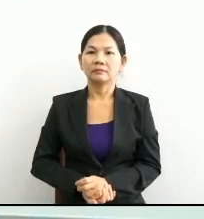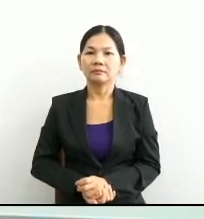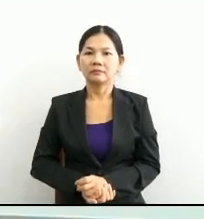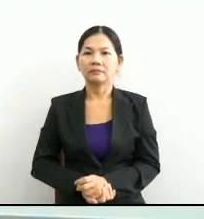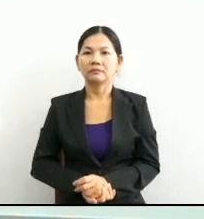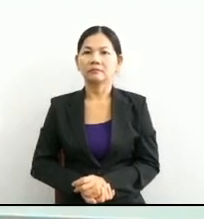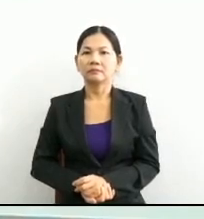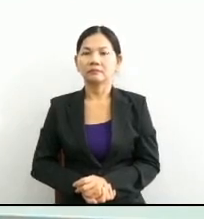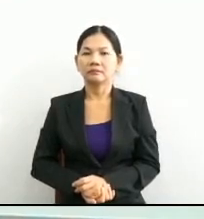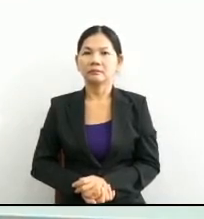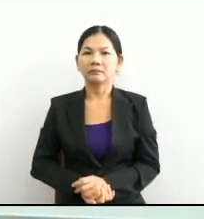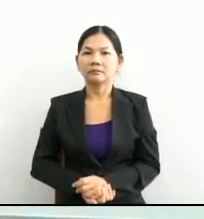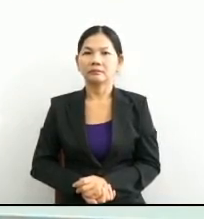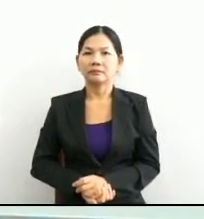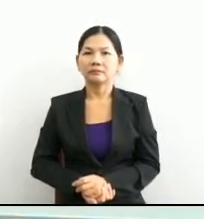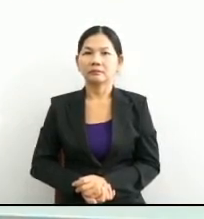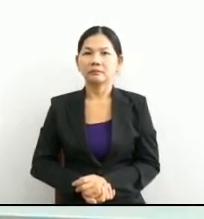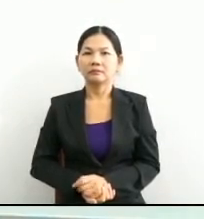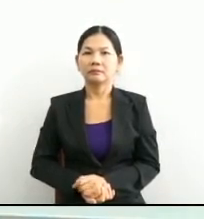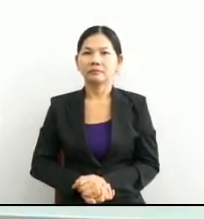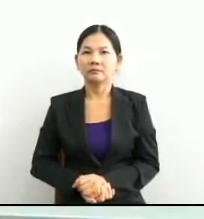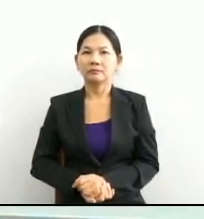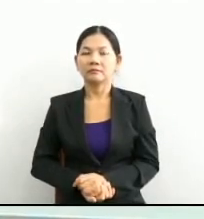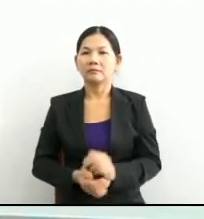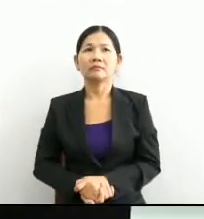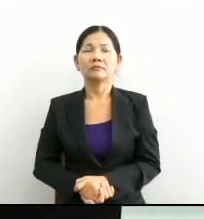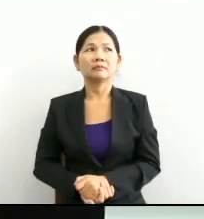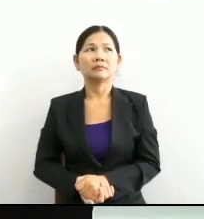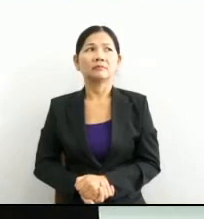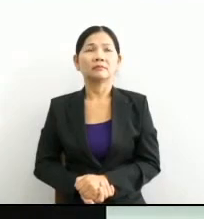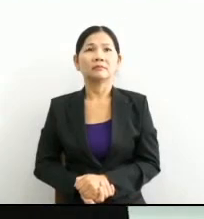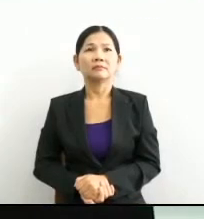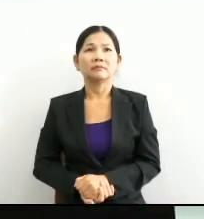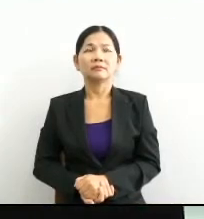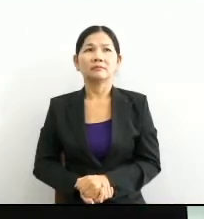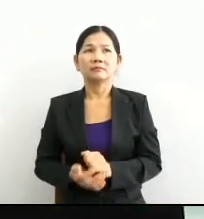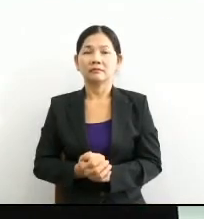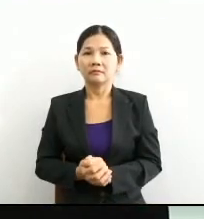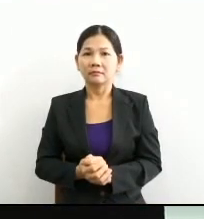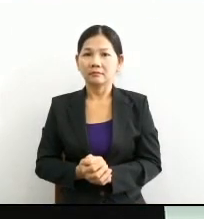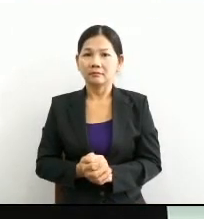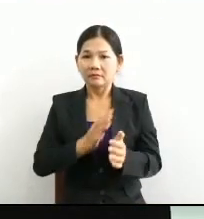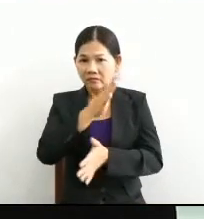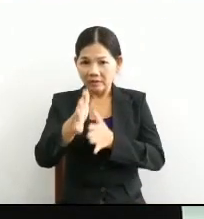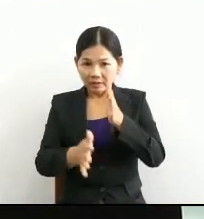ông nán bịa bịa cái mánh con ăn chơi bịa sập thằng ngay á à lấy con ăn ăn